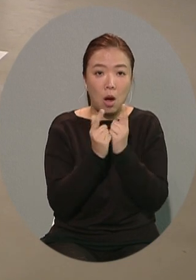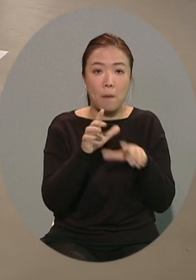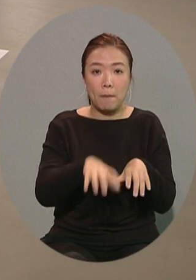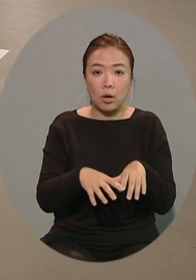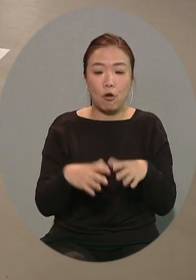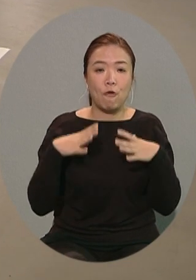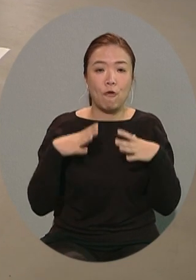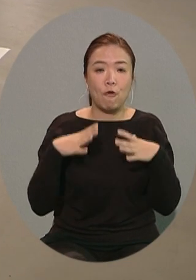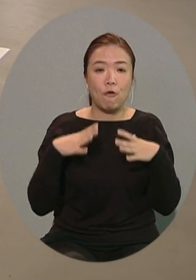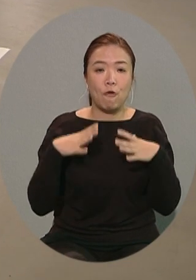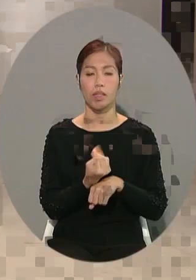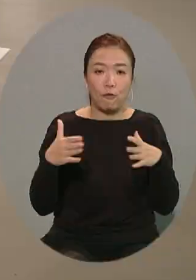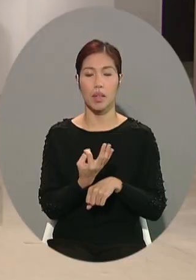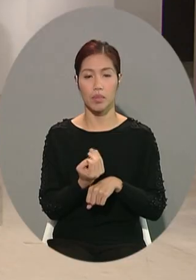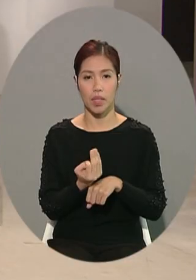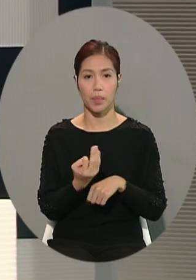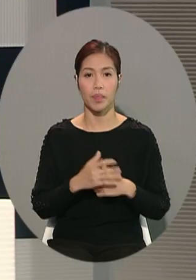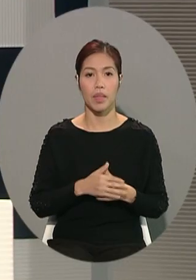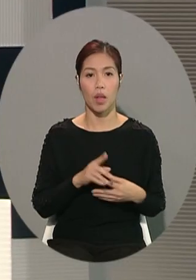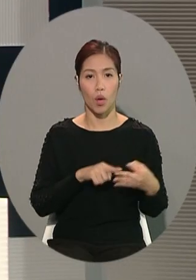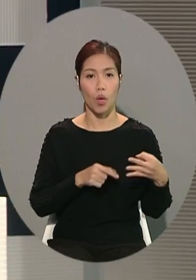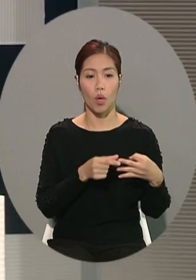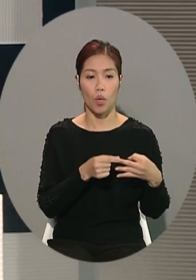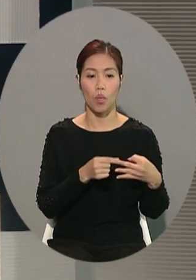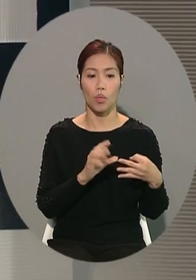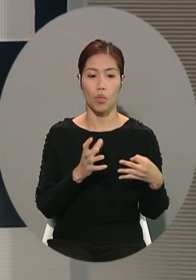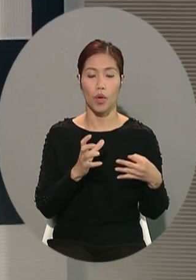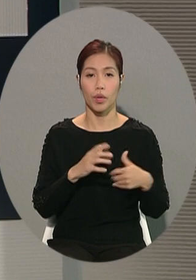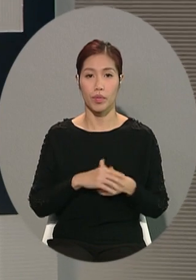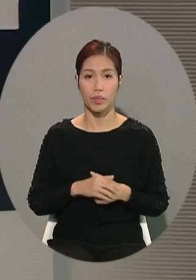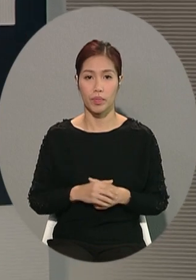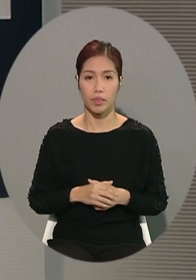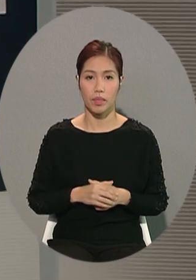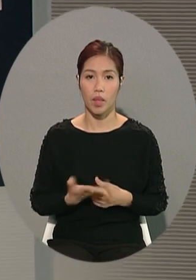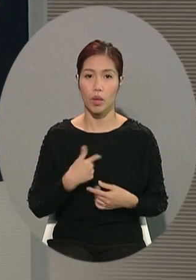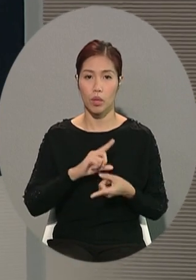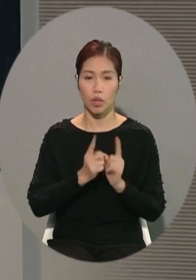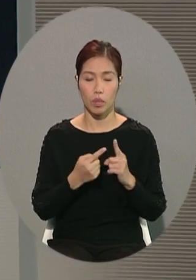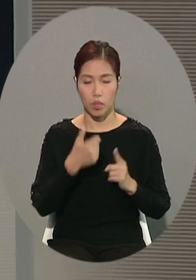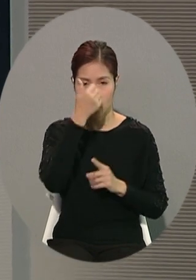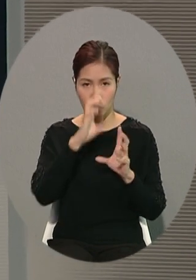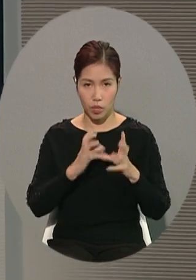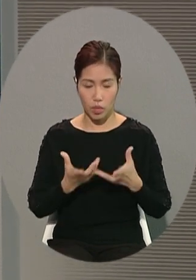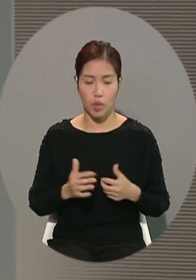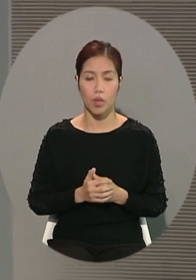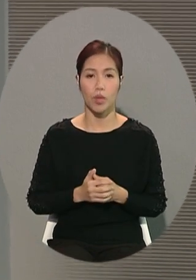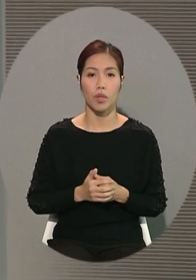區。首先是二号黄良喜。 大家好，我是代表民主派参选胜福选区的二号